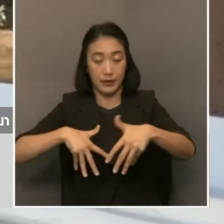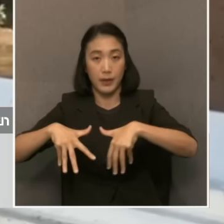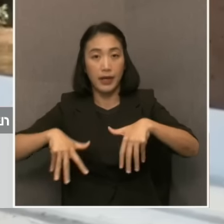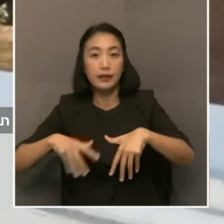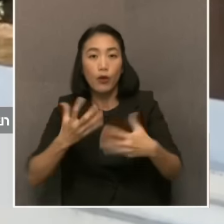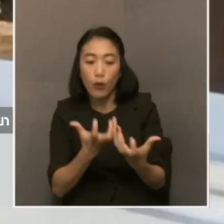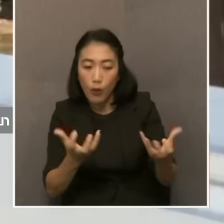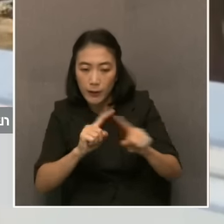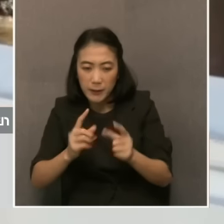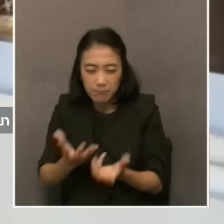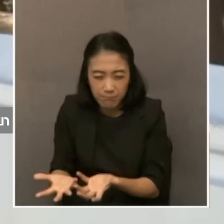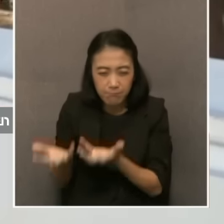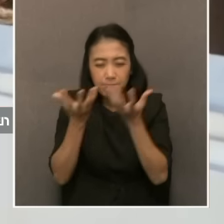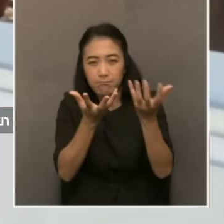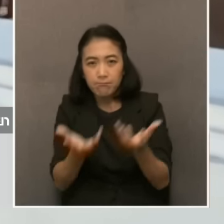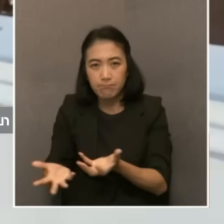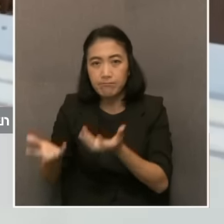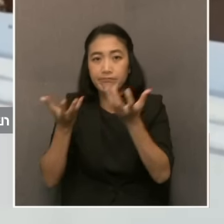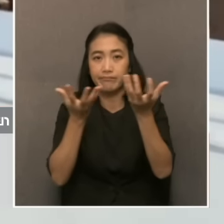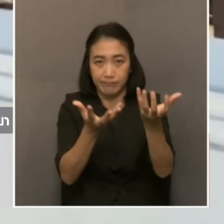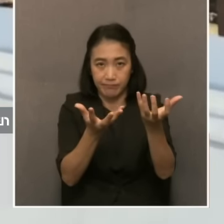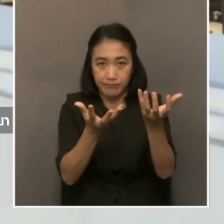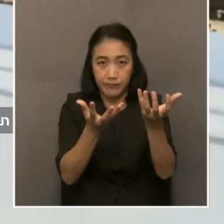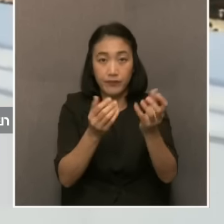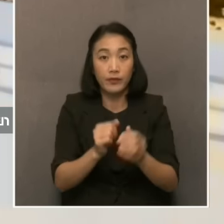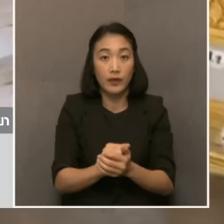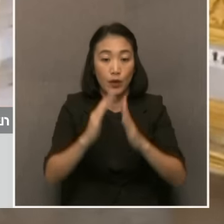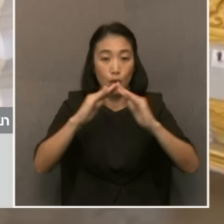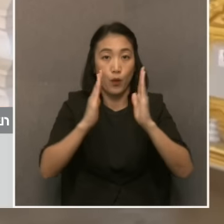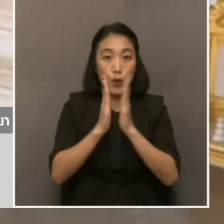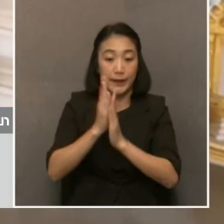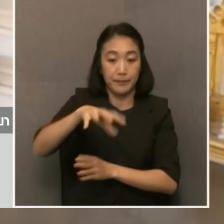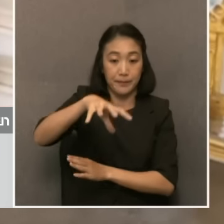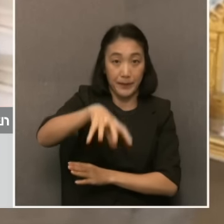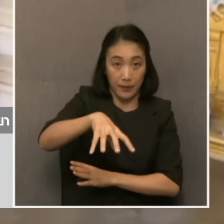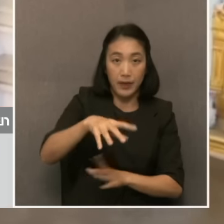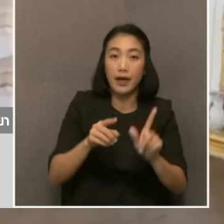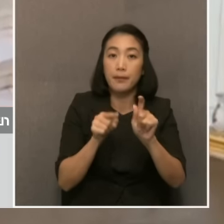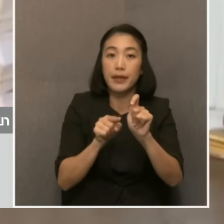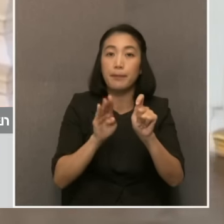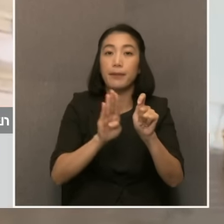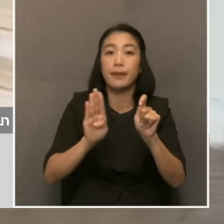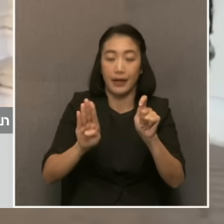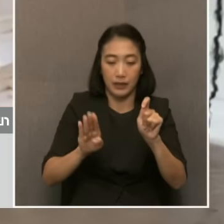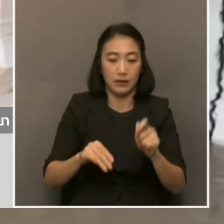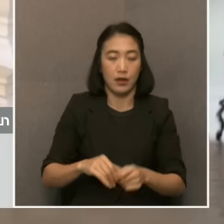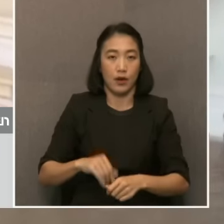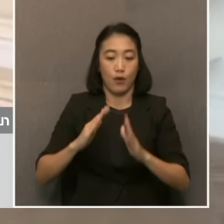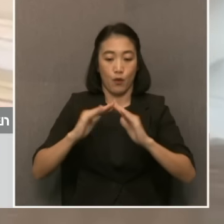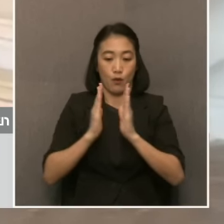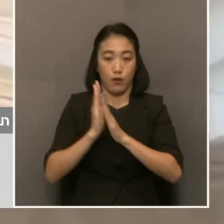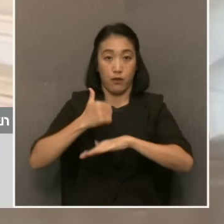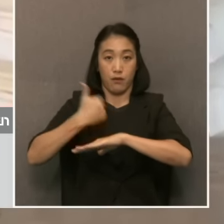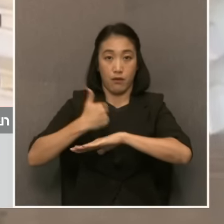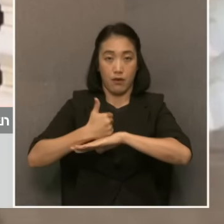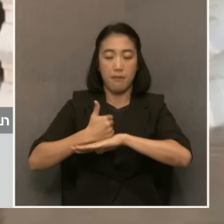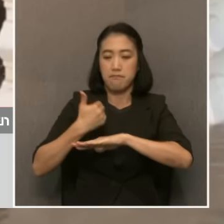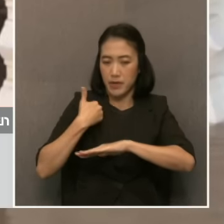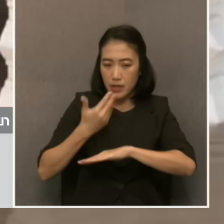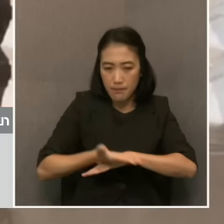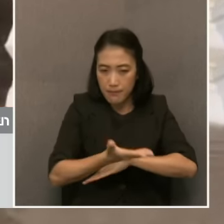คะที่วัดตะกูตำบลวัดตะกูอำเภอบางบานค่ะทางด้านของเจ้าอาวาสวัดตะกูได้นำพระสงฆ์ร่วมกับกำนันผู้ใหญ่